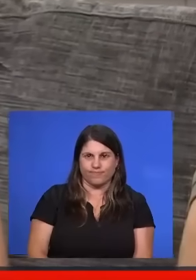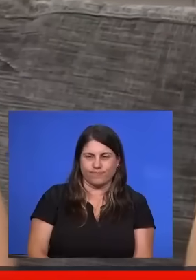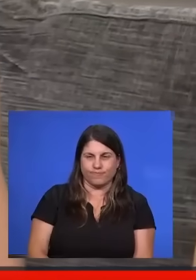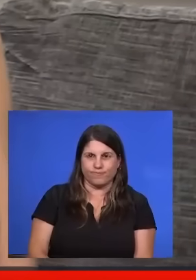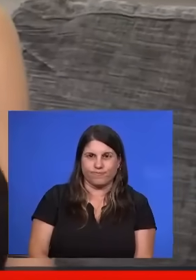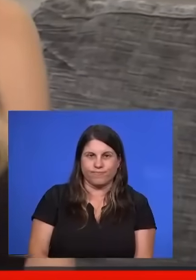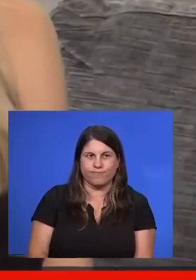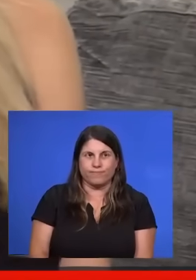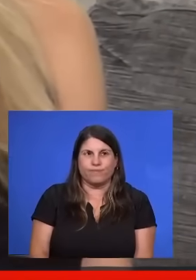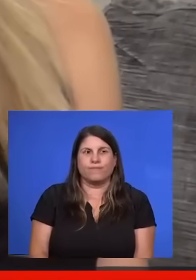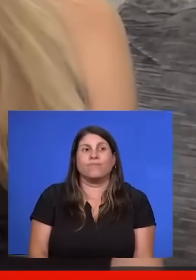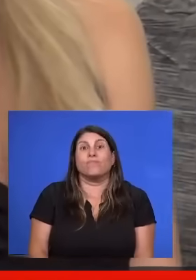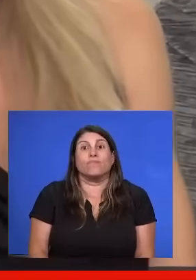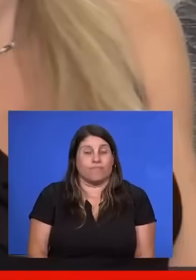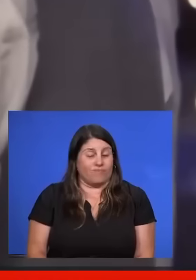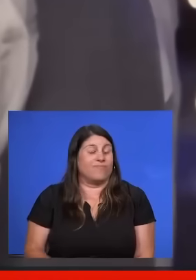הוא היה מאוד מאוד שמח להיות פה